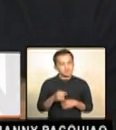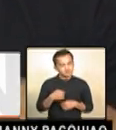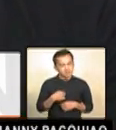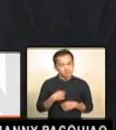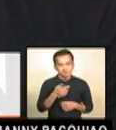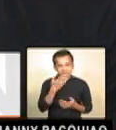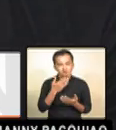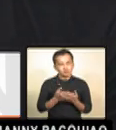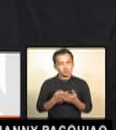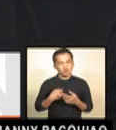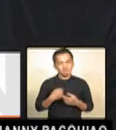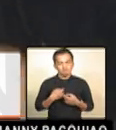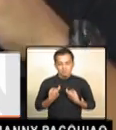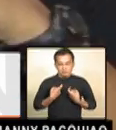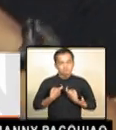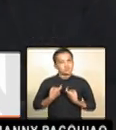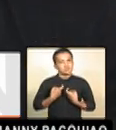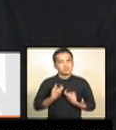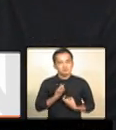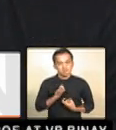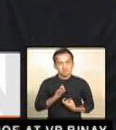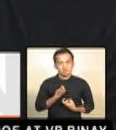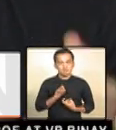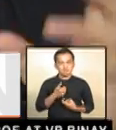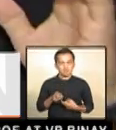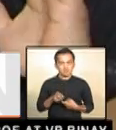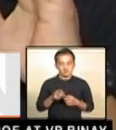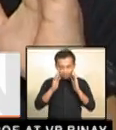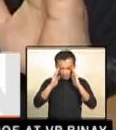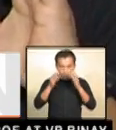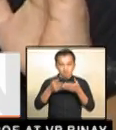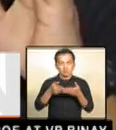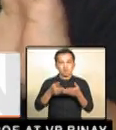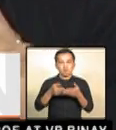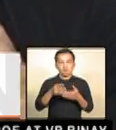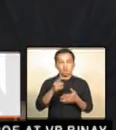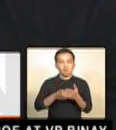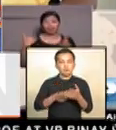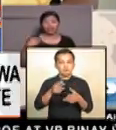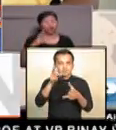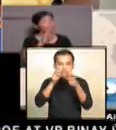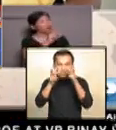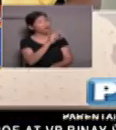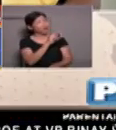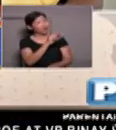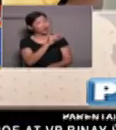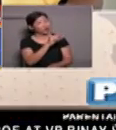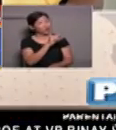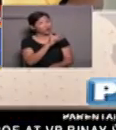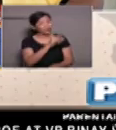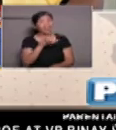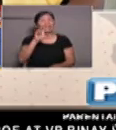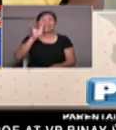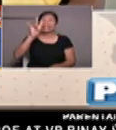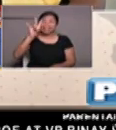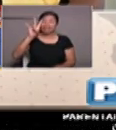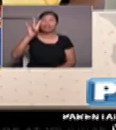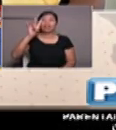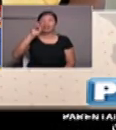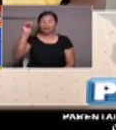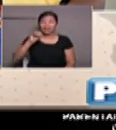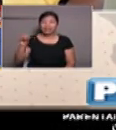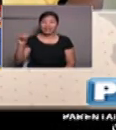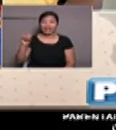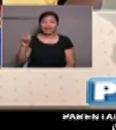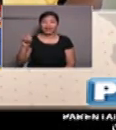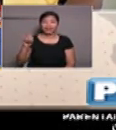buti lang I kept my composure. I was really focused on what I'll be hearing. Yung 7% doon sa